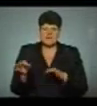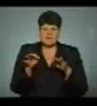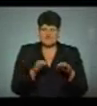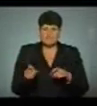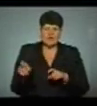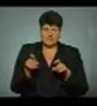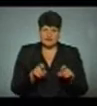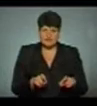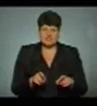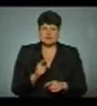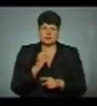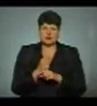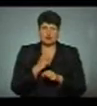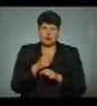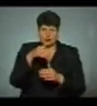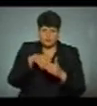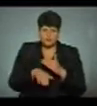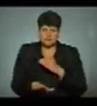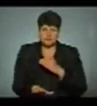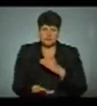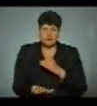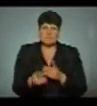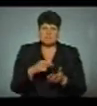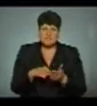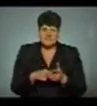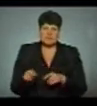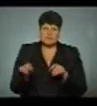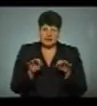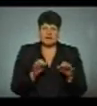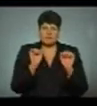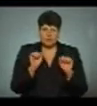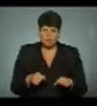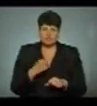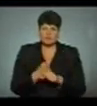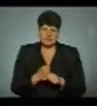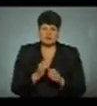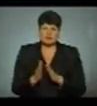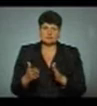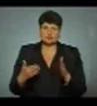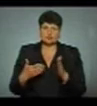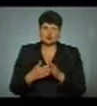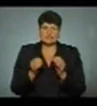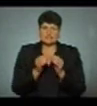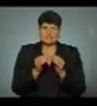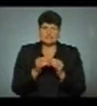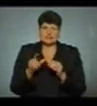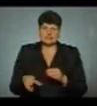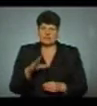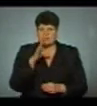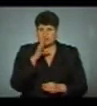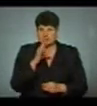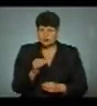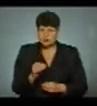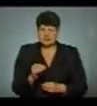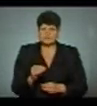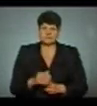роботу метрополітенів. Міські перевезення можуть здійснюватися у режимі до 10 осіб у маршрутних таксі